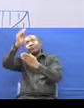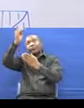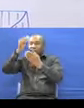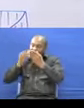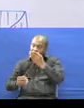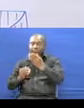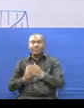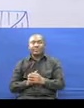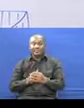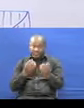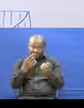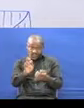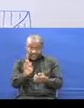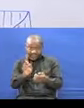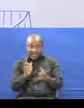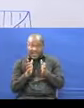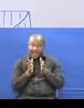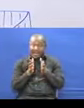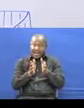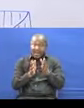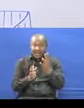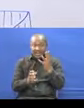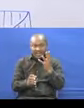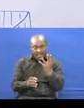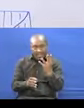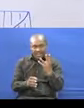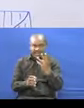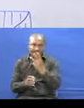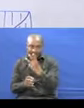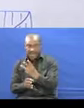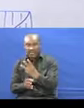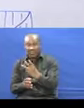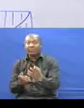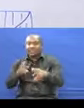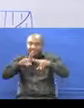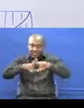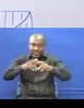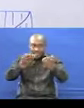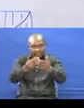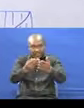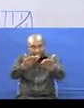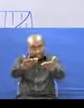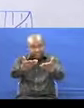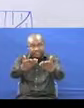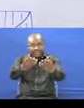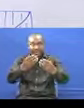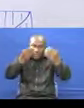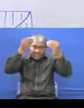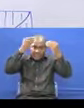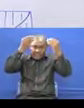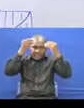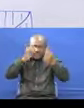hesabu zetu za sehemu darasa la 4 hata la 3 unaweza kukaa ukajifunza. Tukienda na vitu vingi angalau